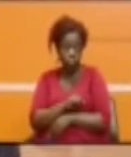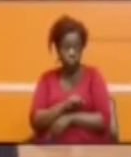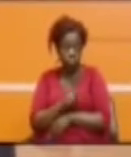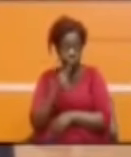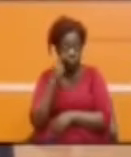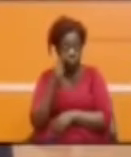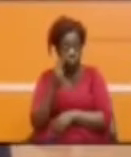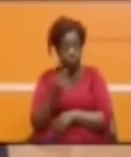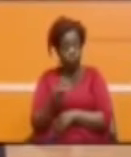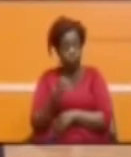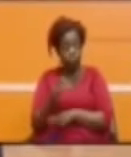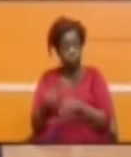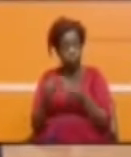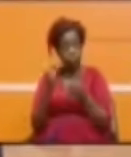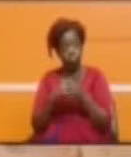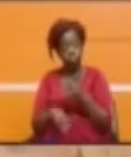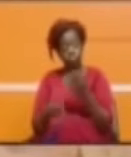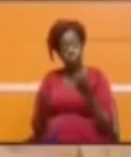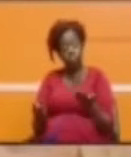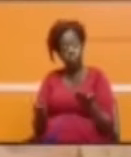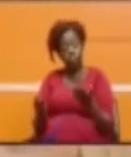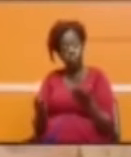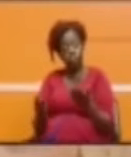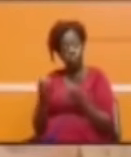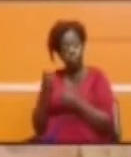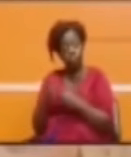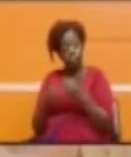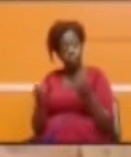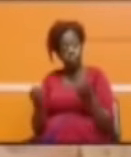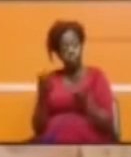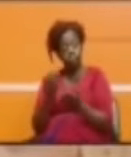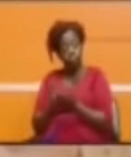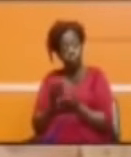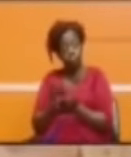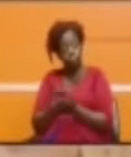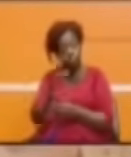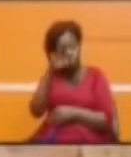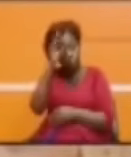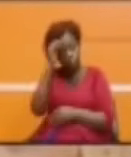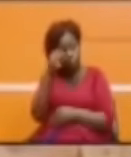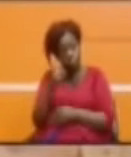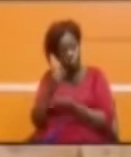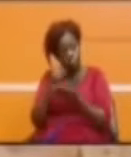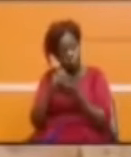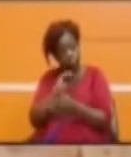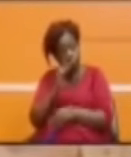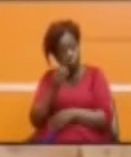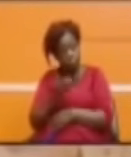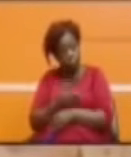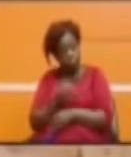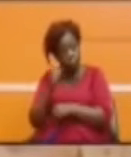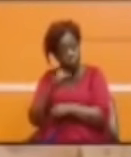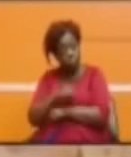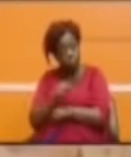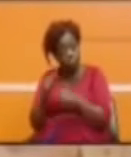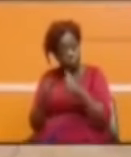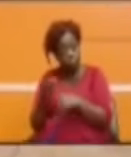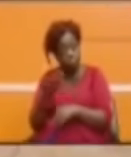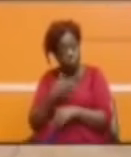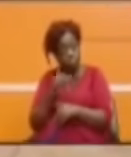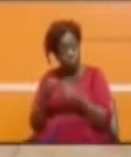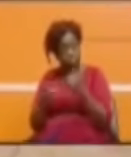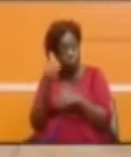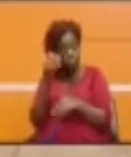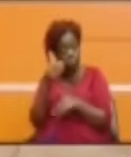okulaba nga tuteekawo ebyo ebitannaba kubeerawo. Naye tusaba ab'ebyenjigiriza mutuyambe ly'essomero lye tuyina eriri